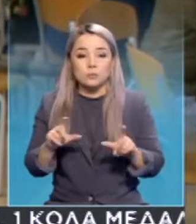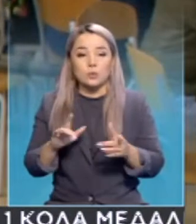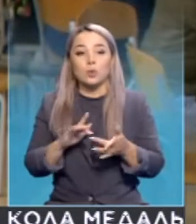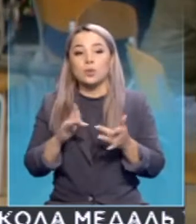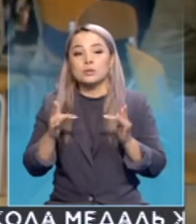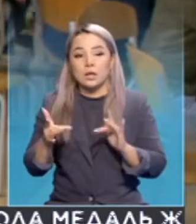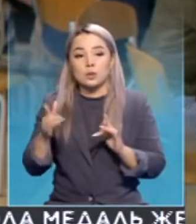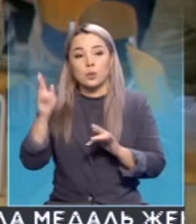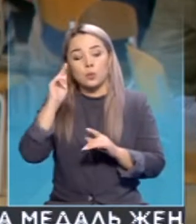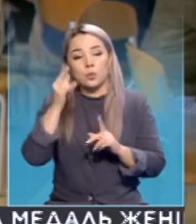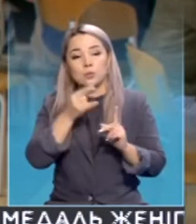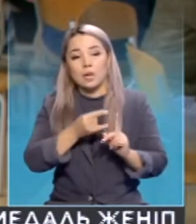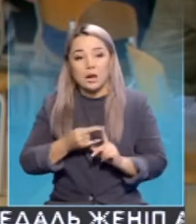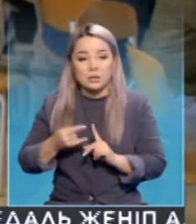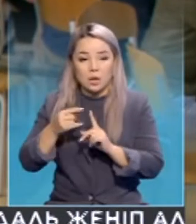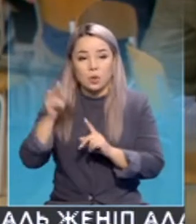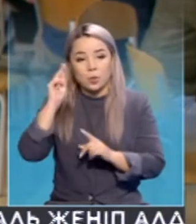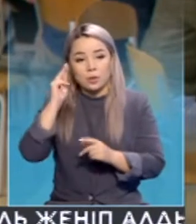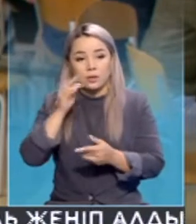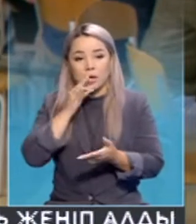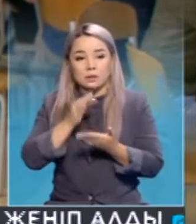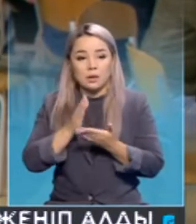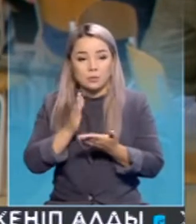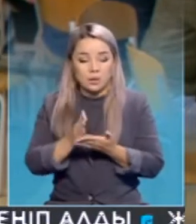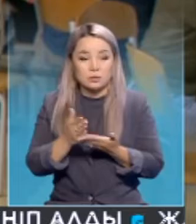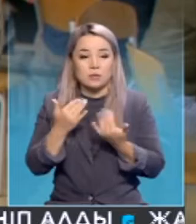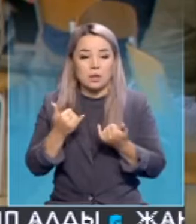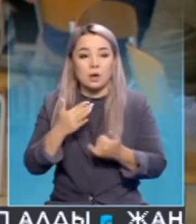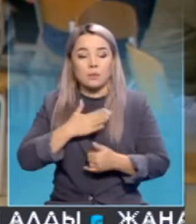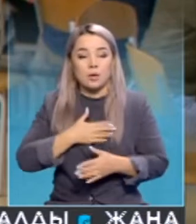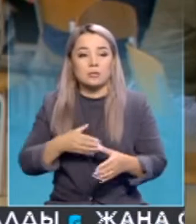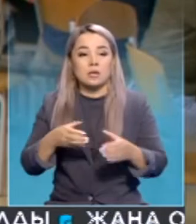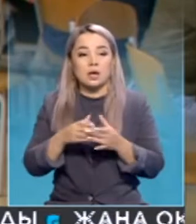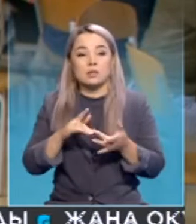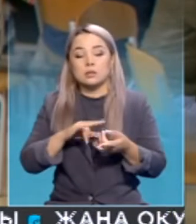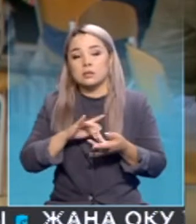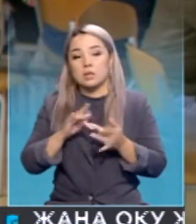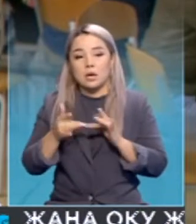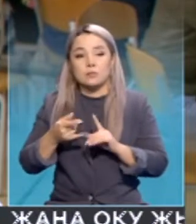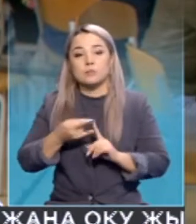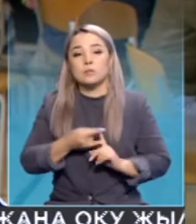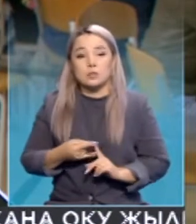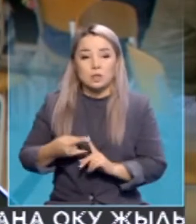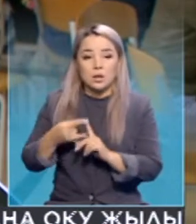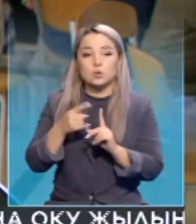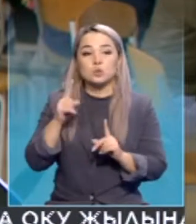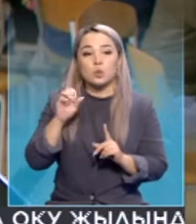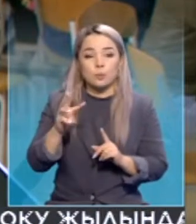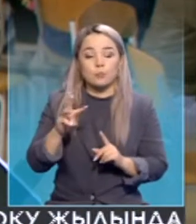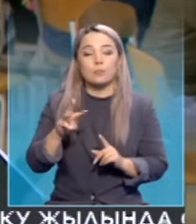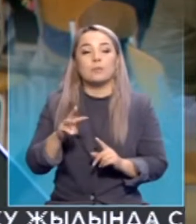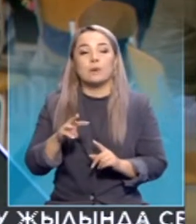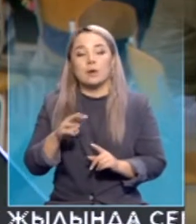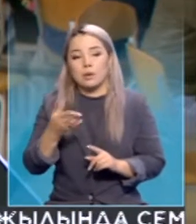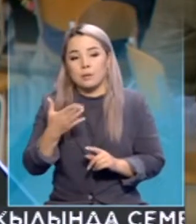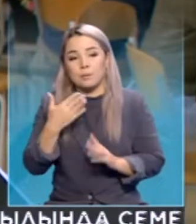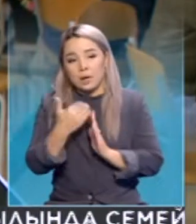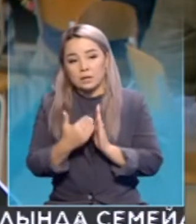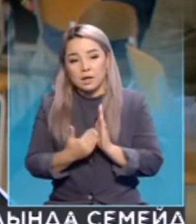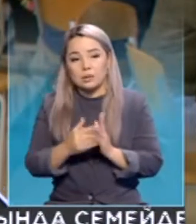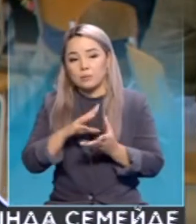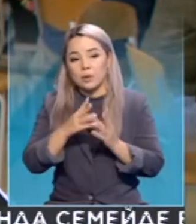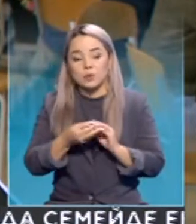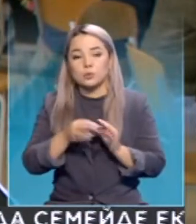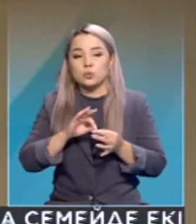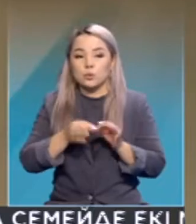онлайн оқып үйренген, сондықтан мынау біздің платформаларымыз Zoom және Teams, Microsoft Teams бағдарламаларын жақсы біледі. Онда